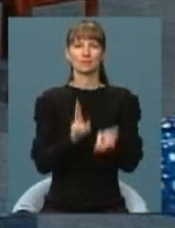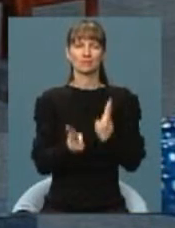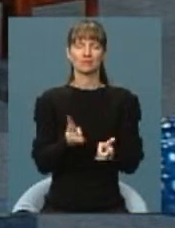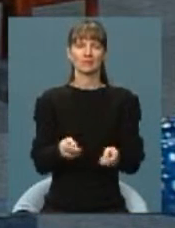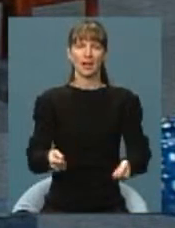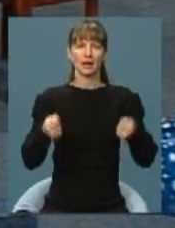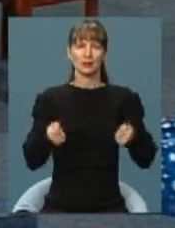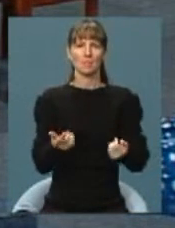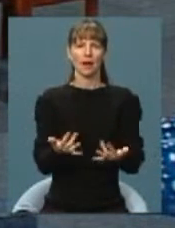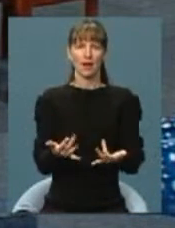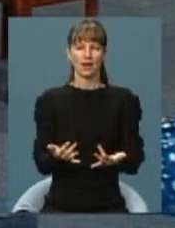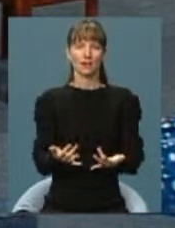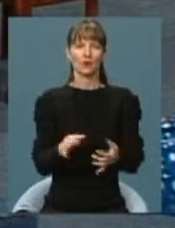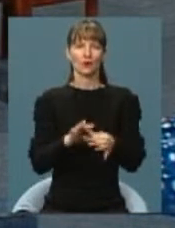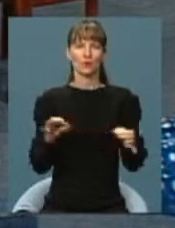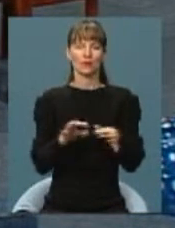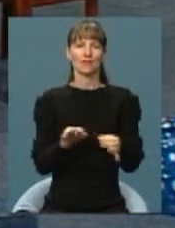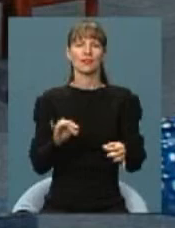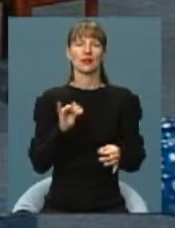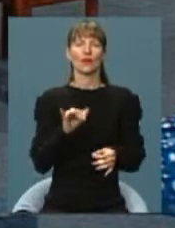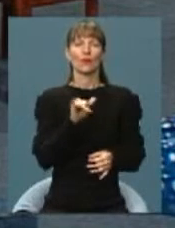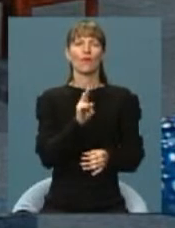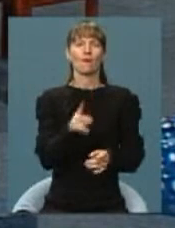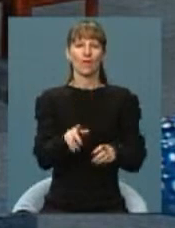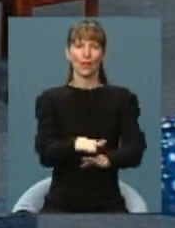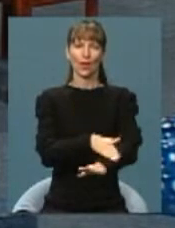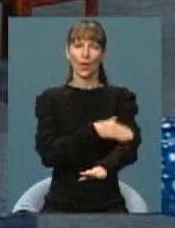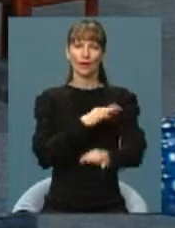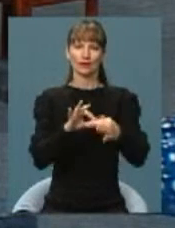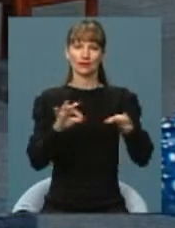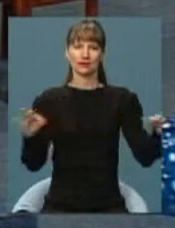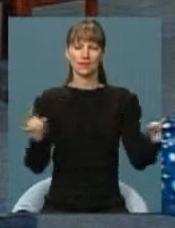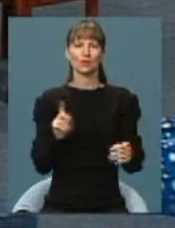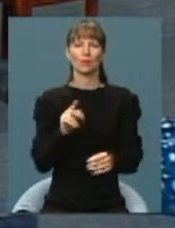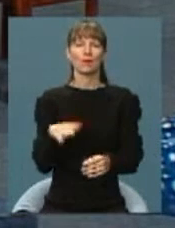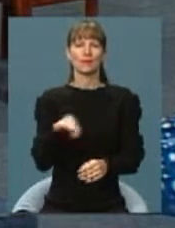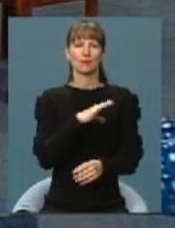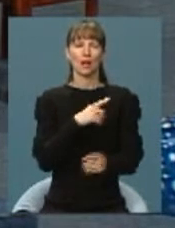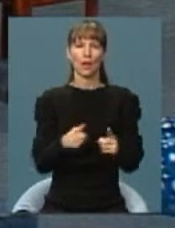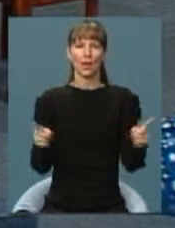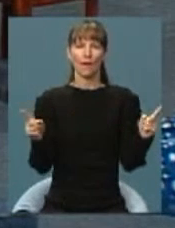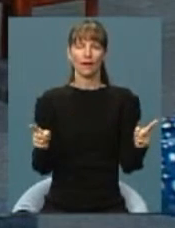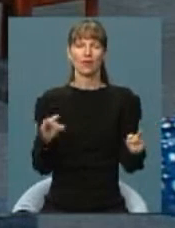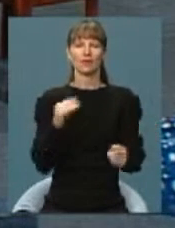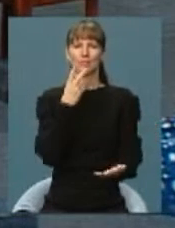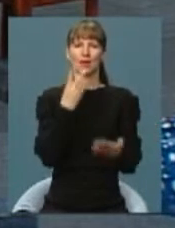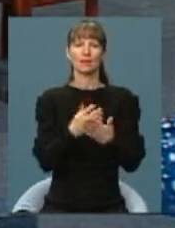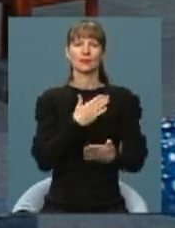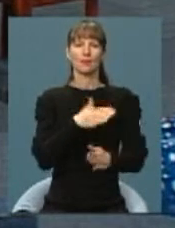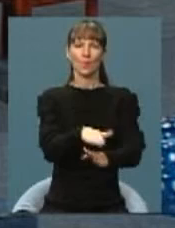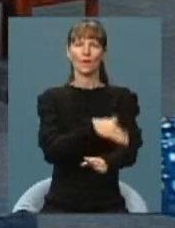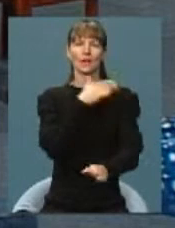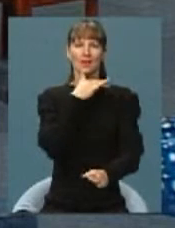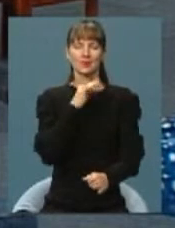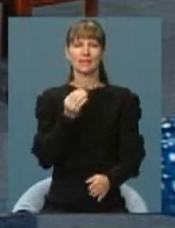кастрюлю макаронів і кому там, ну, взагалі, довших макаронів, не ламаючи, аби вони всі були довгими та символізували нам довголіття.